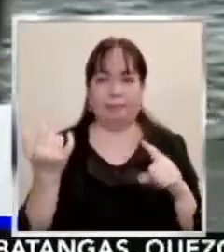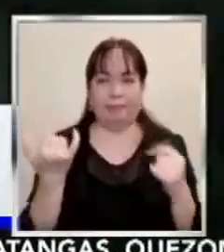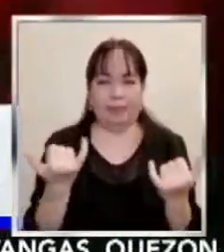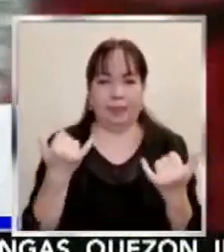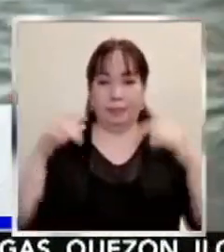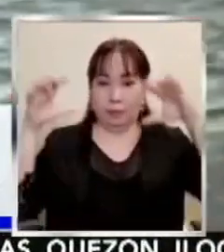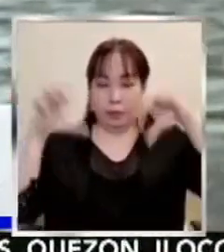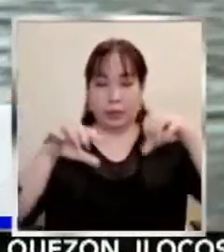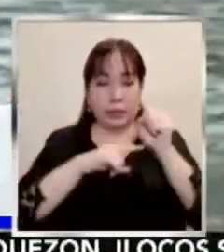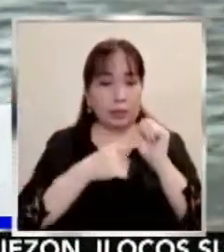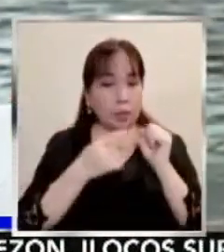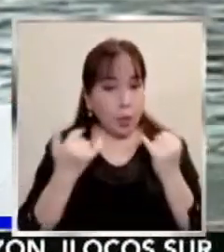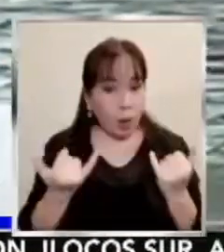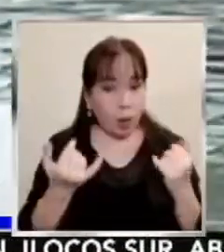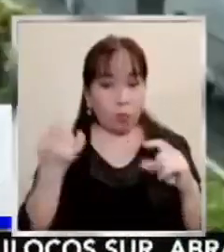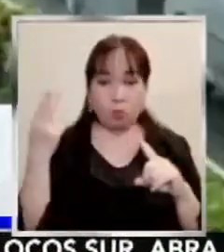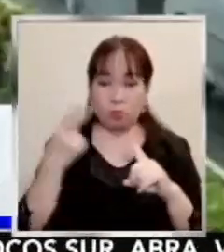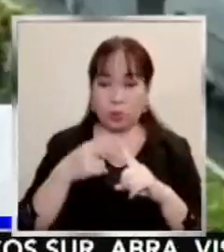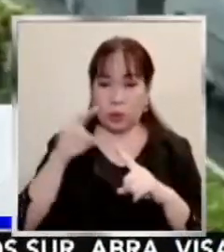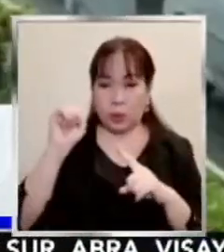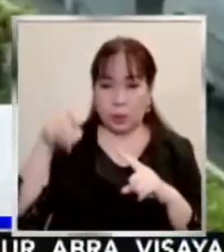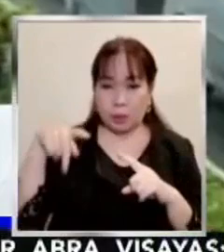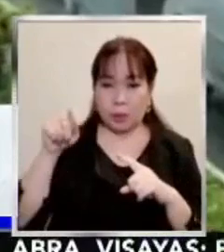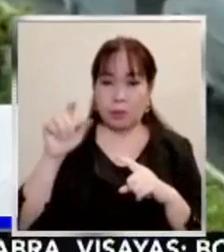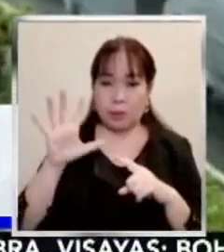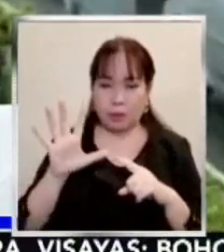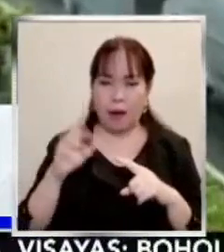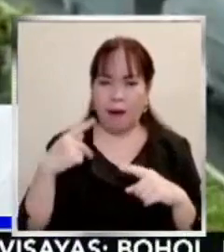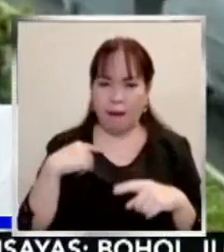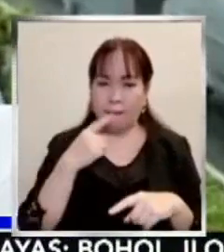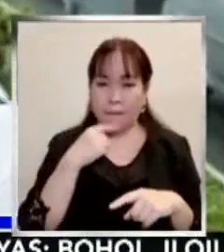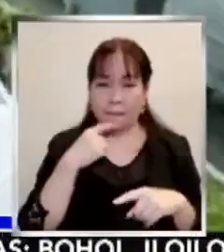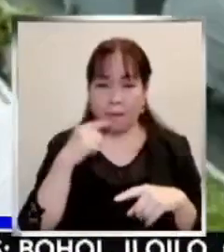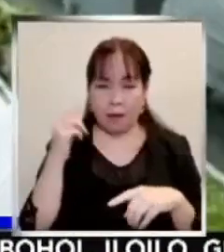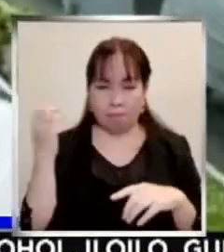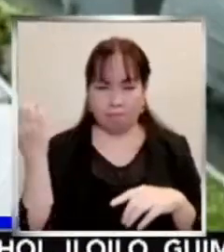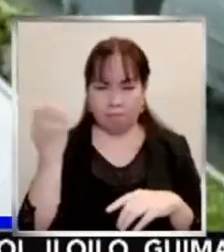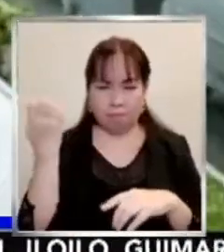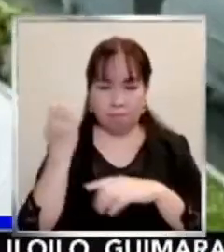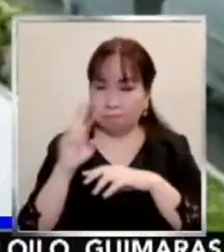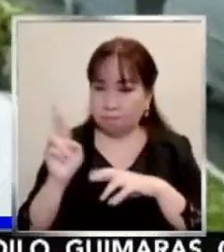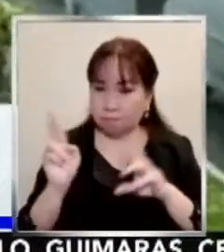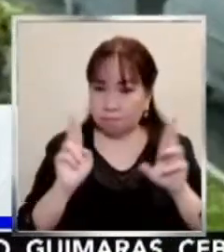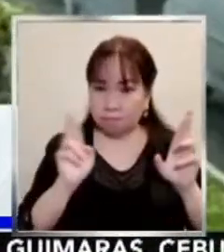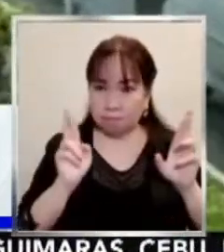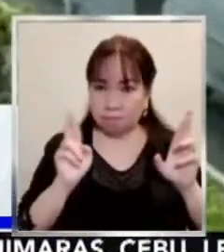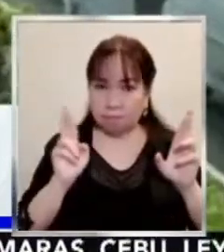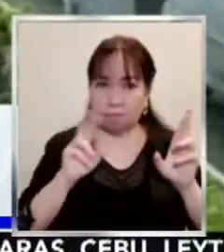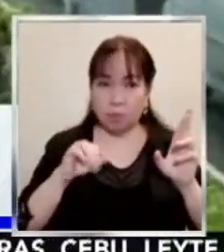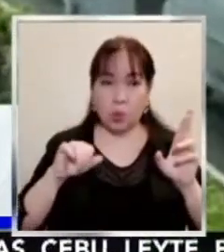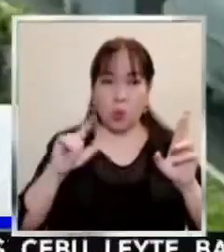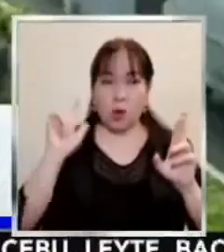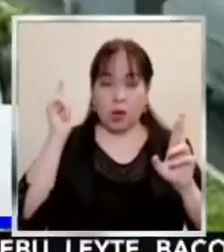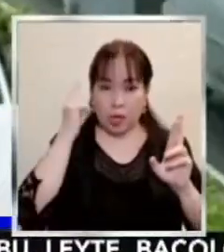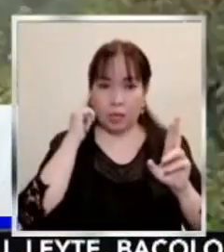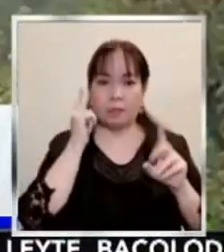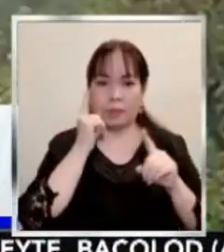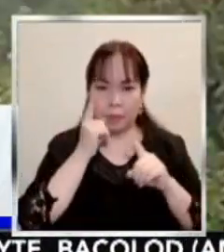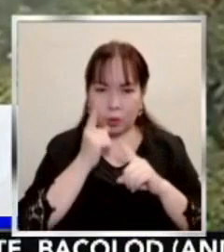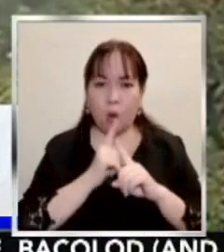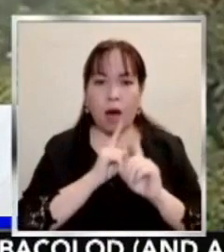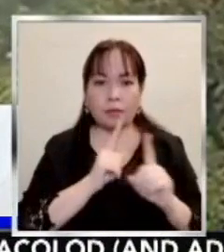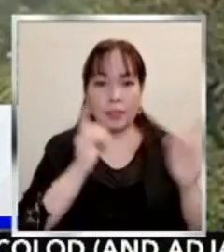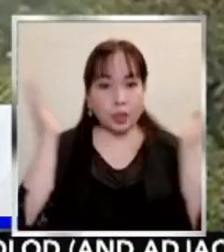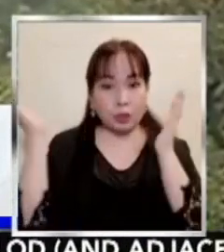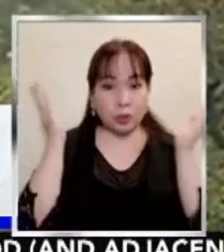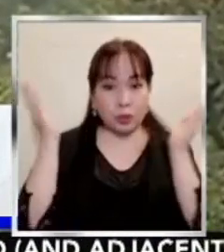September 5, nasa ilalim ng red alert status ang lahat ng ahensya ng gobyerno na magiging quick response team. Kung